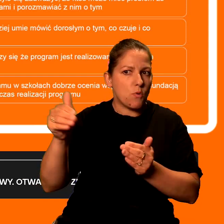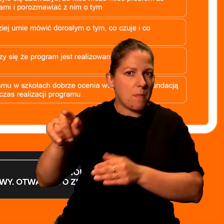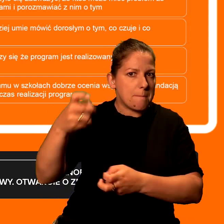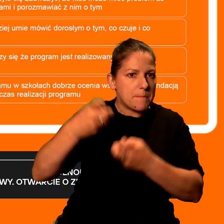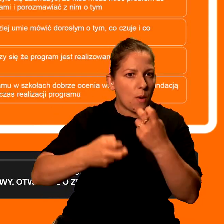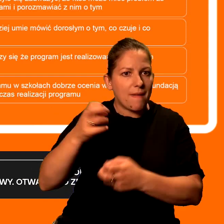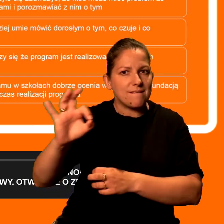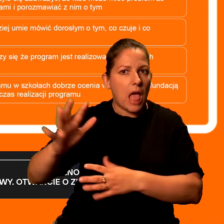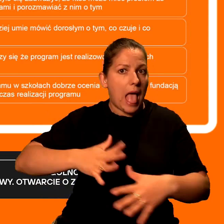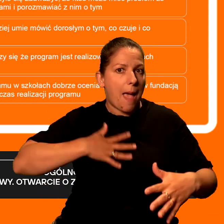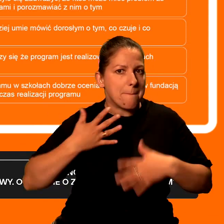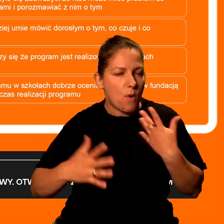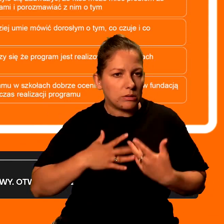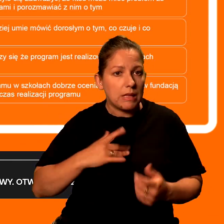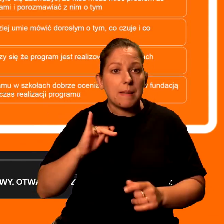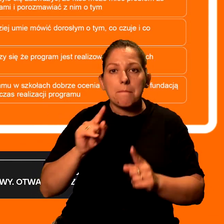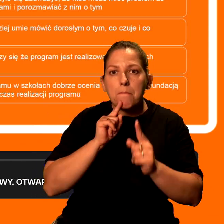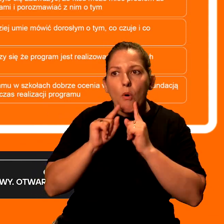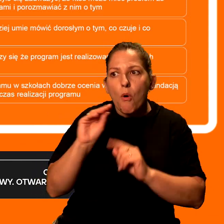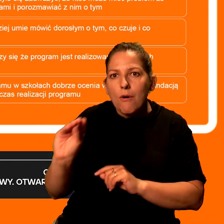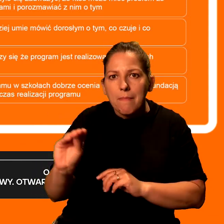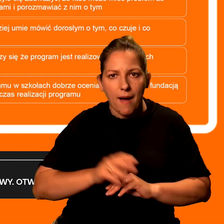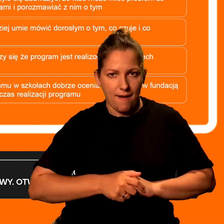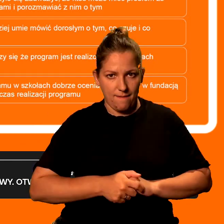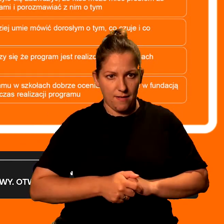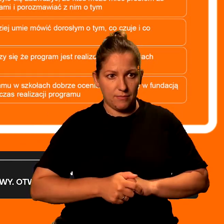ze swoimi emocjami i porozmawiać z nim o tym.